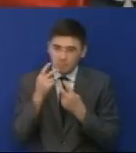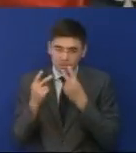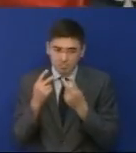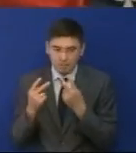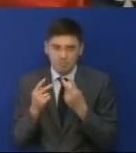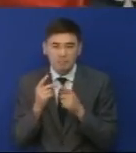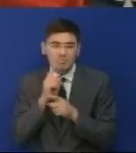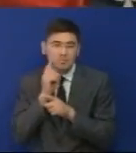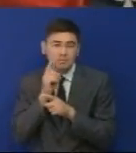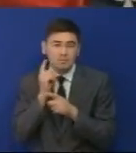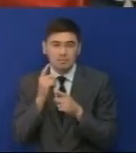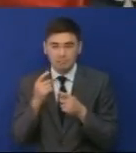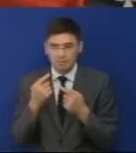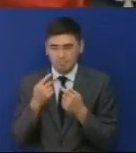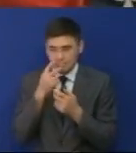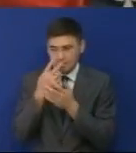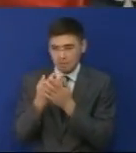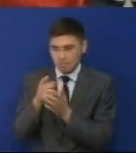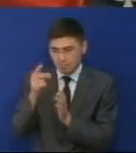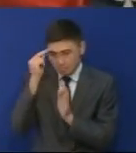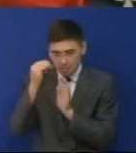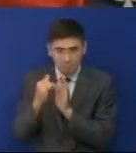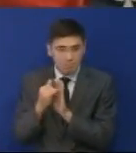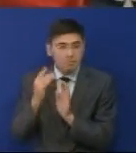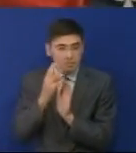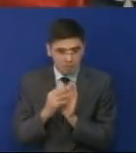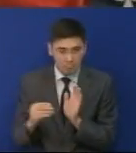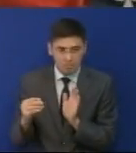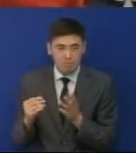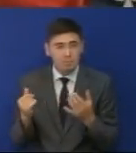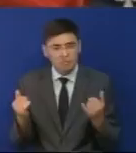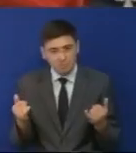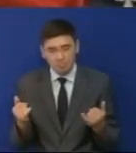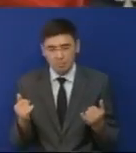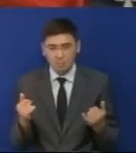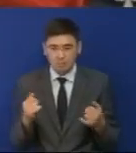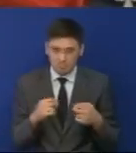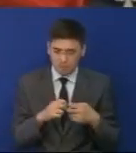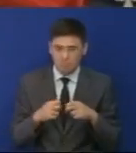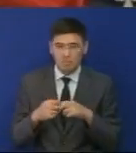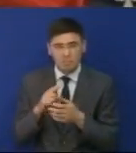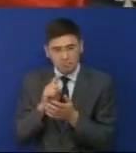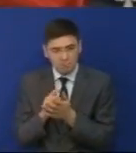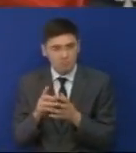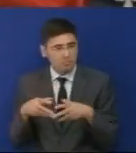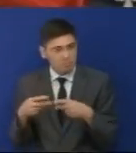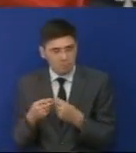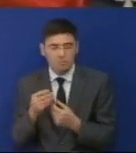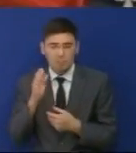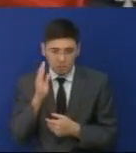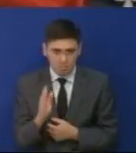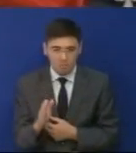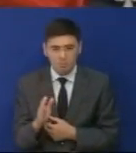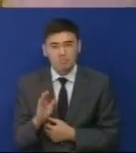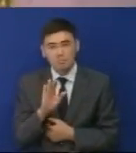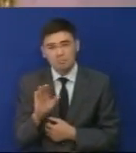молодым семьям дать пример что сейчас наше время не так это все тяжело есть много конечно жизненных проблем и